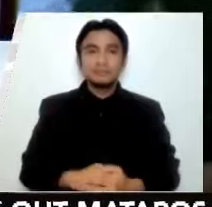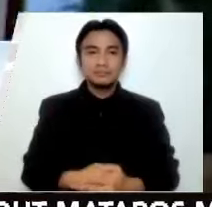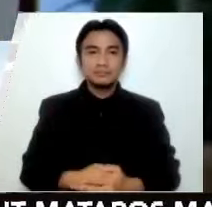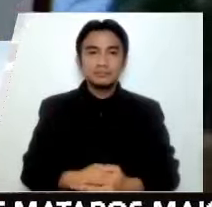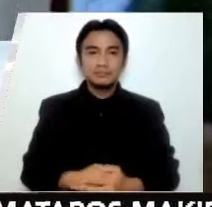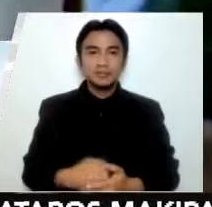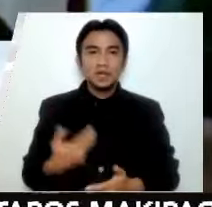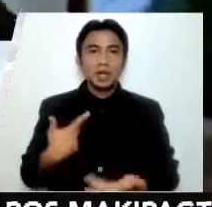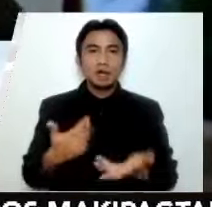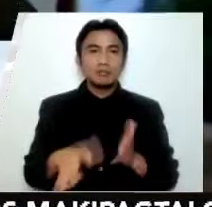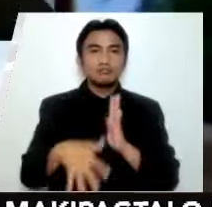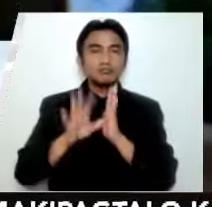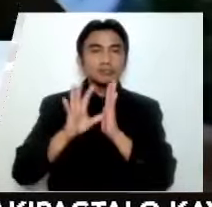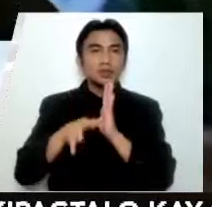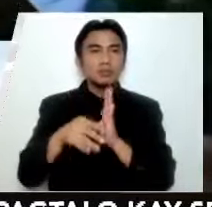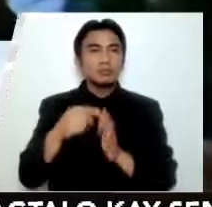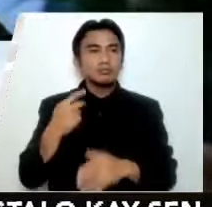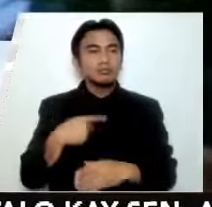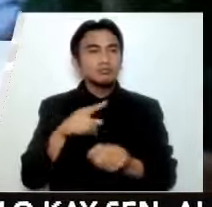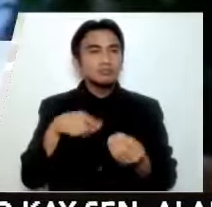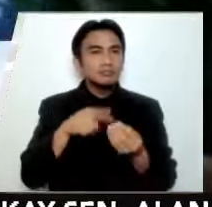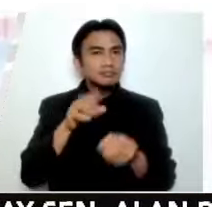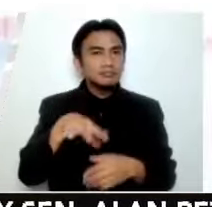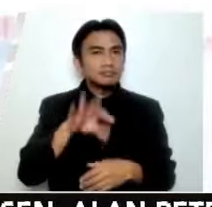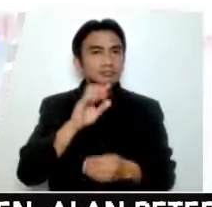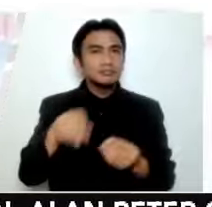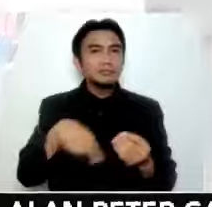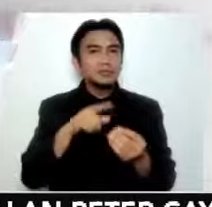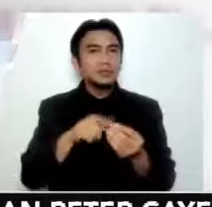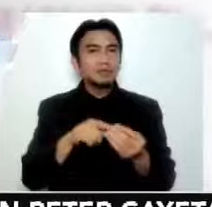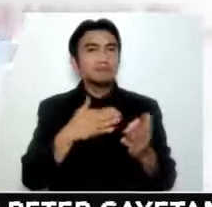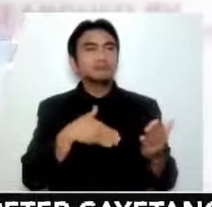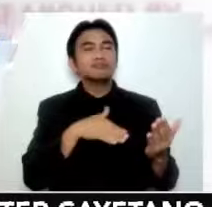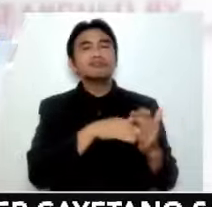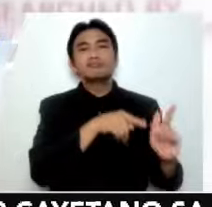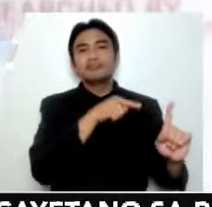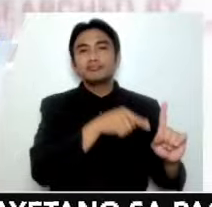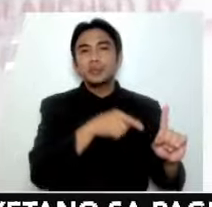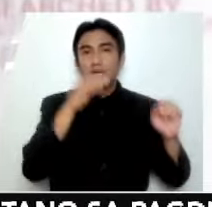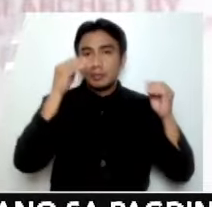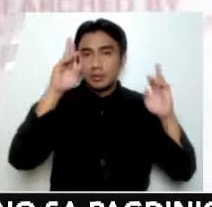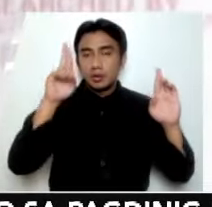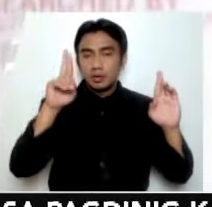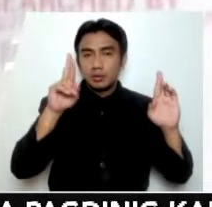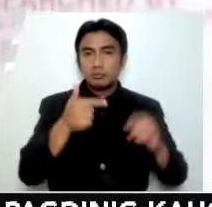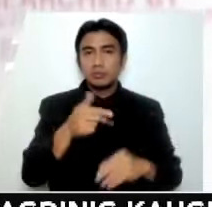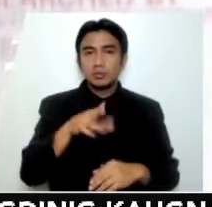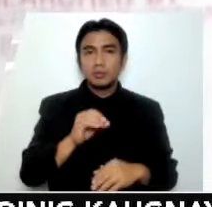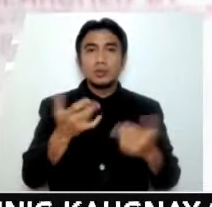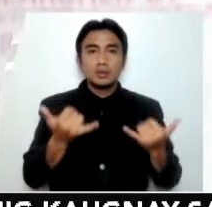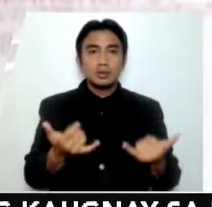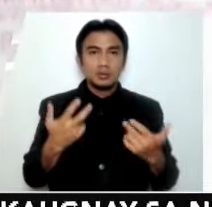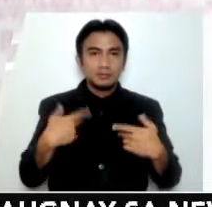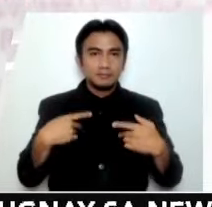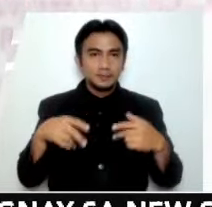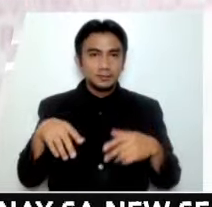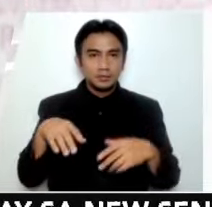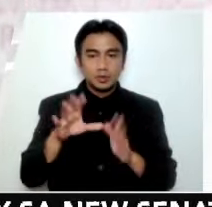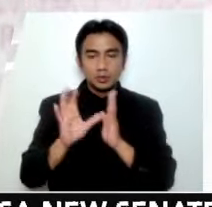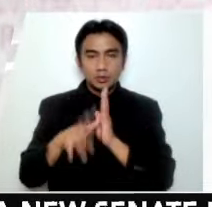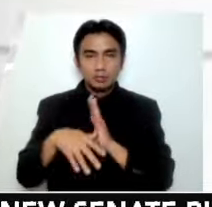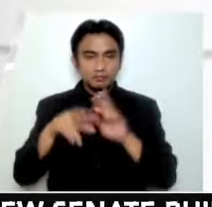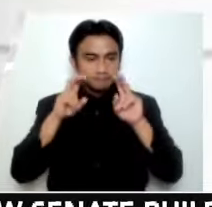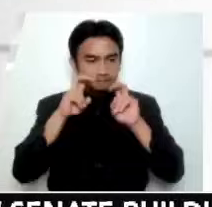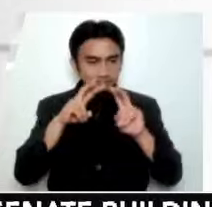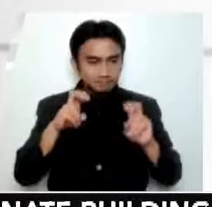para sa posibleng kaso laban kay Mayor Goh. Ikukumpara ng mga fingerprint expert ng COMELEC ang fingerprint ni Goh